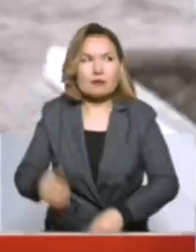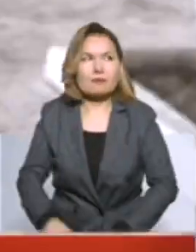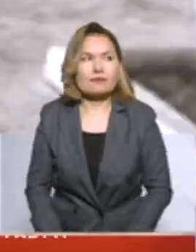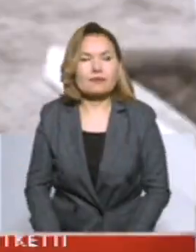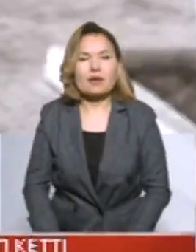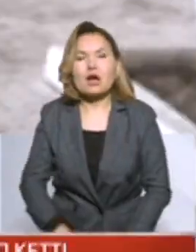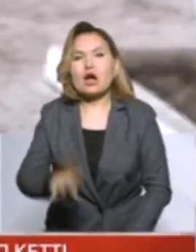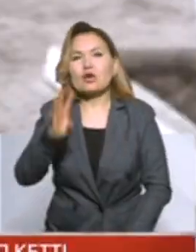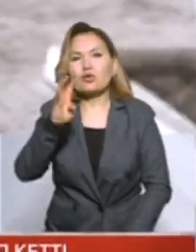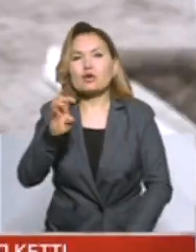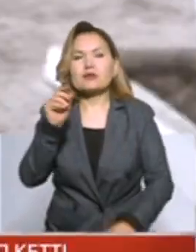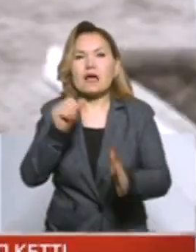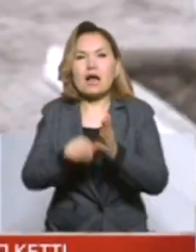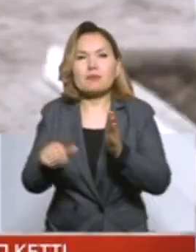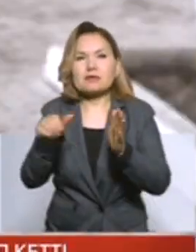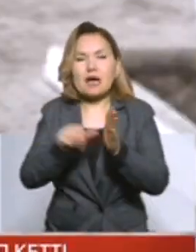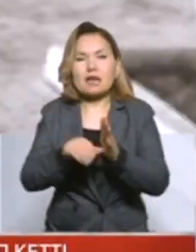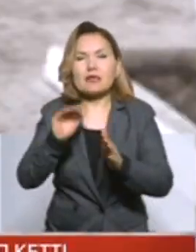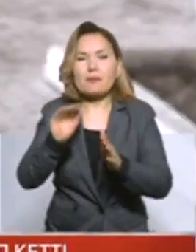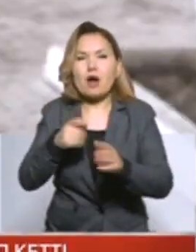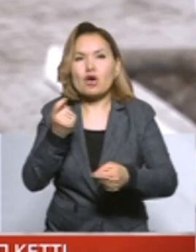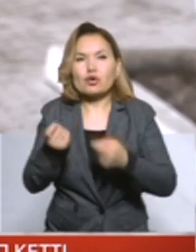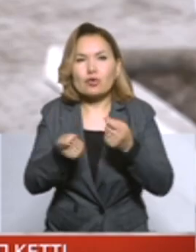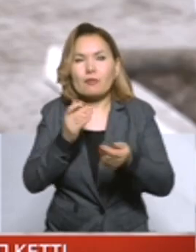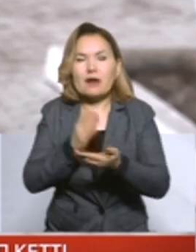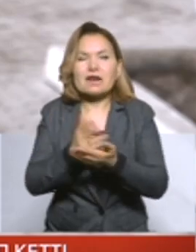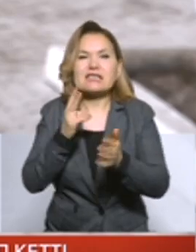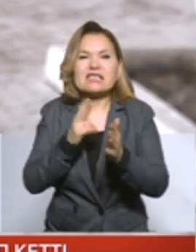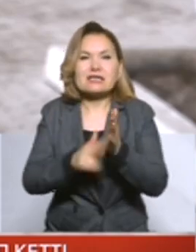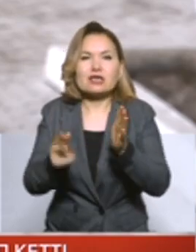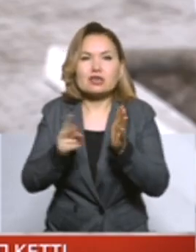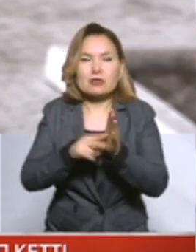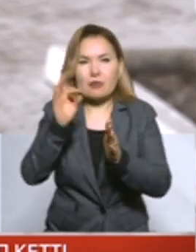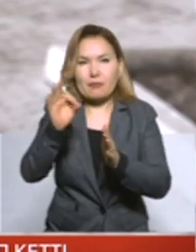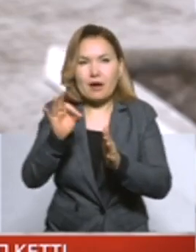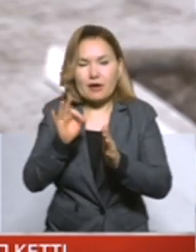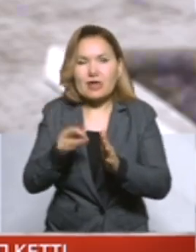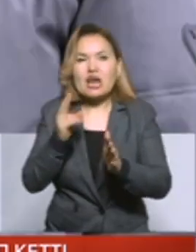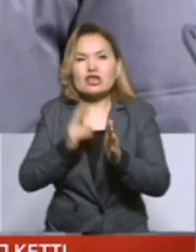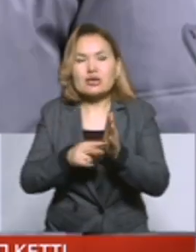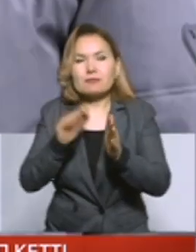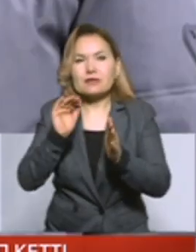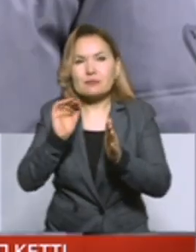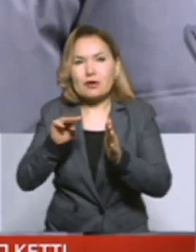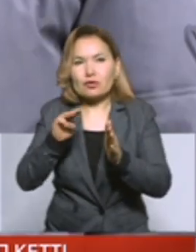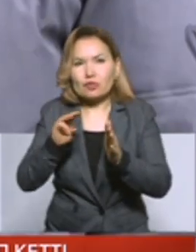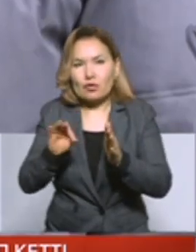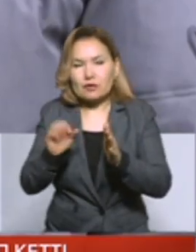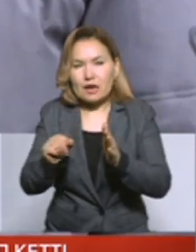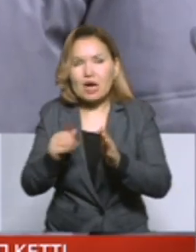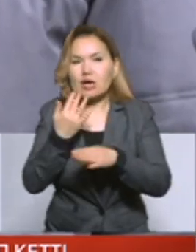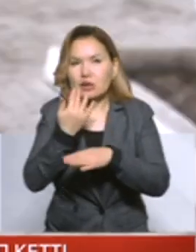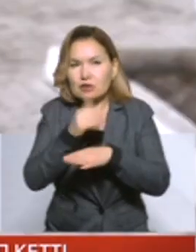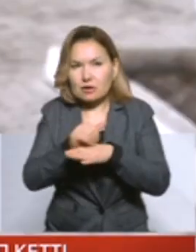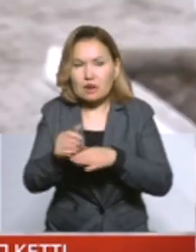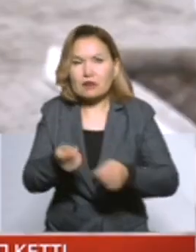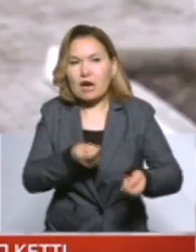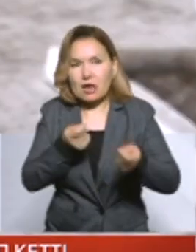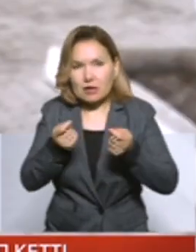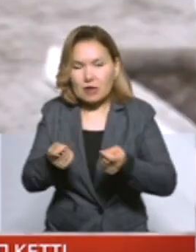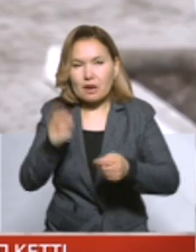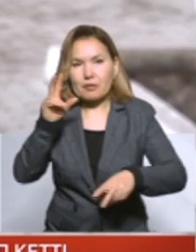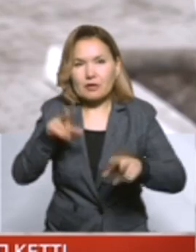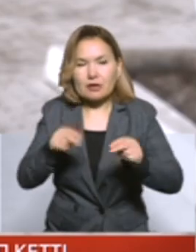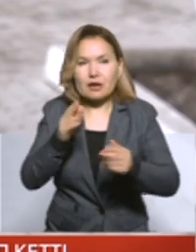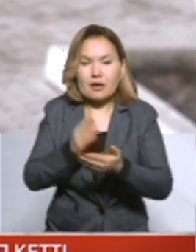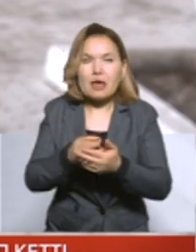466 мың тұқым бар. Ол 87% құрайды. Қалған 70 мың тоннасын іздестіріп жатырмыз. Біздің тұқым